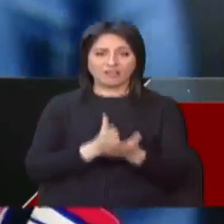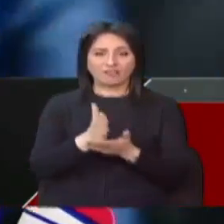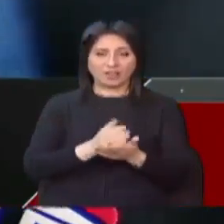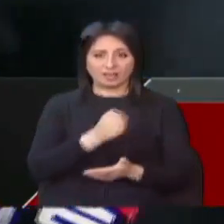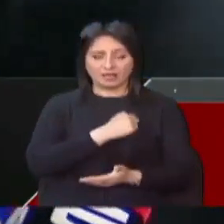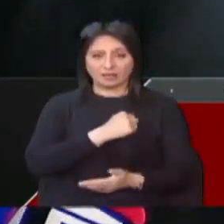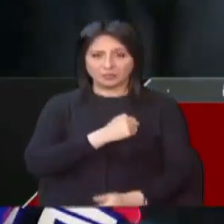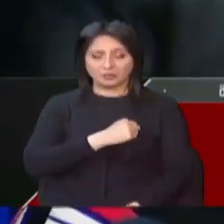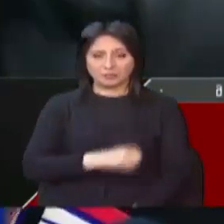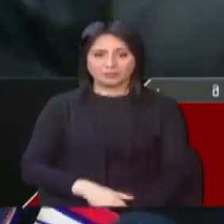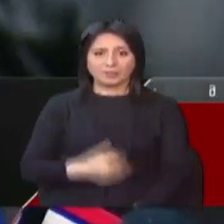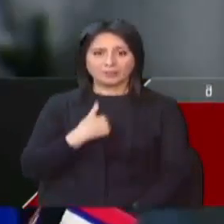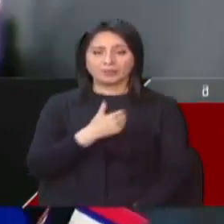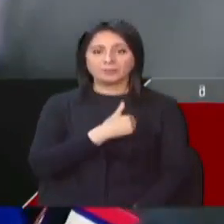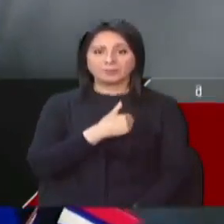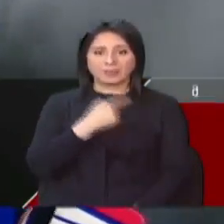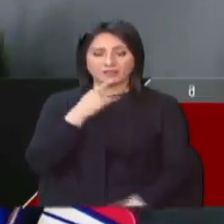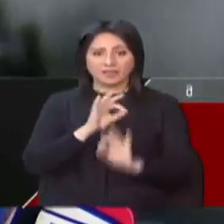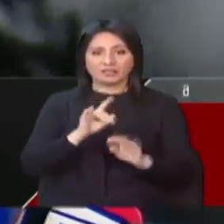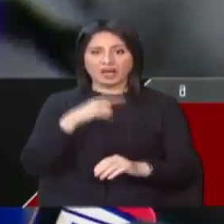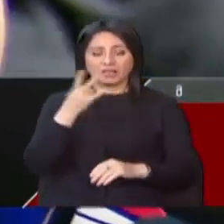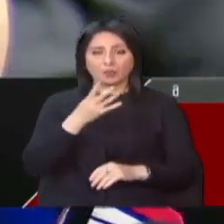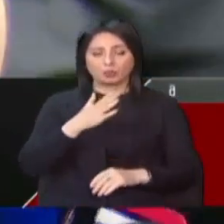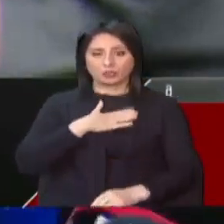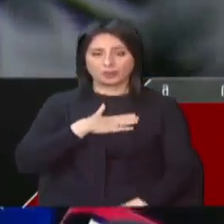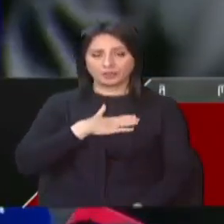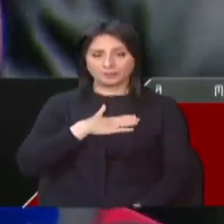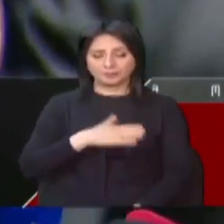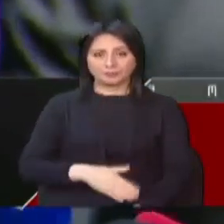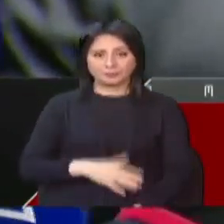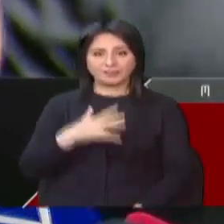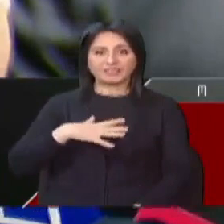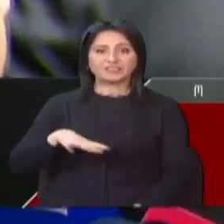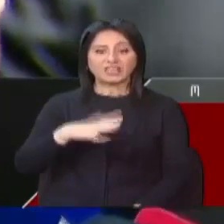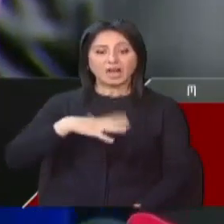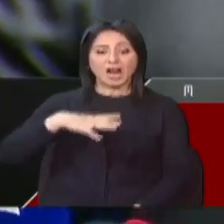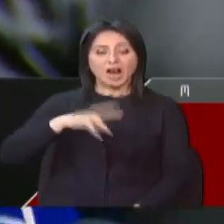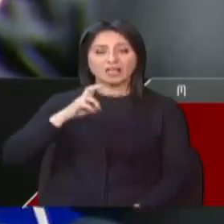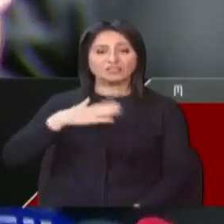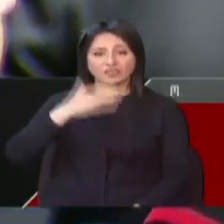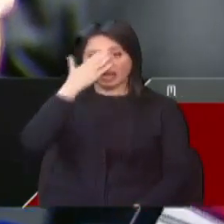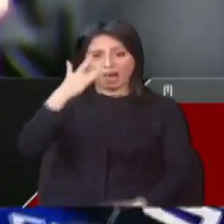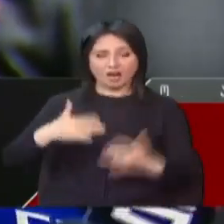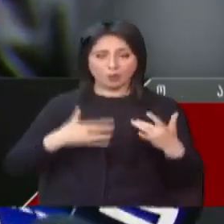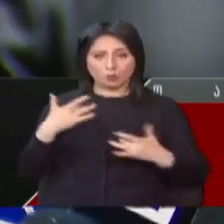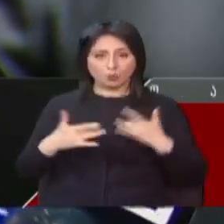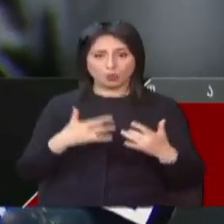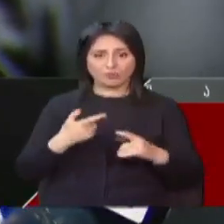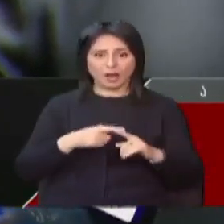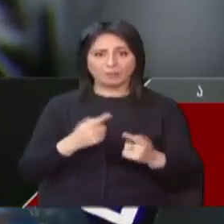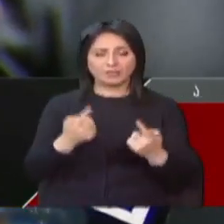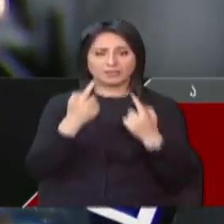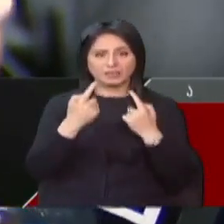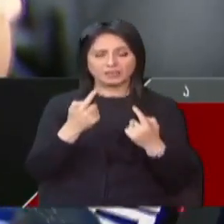ვეტერანებს. მე მინდა აღვნიშნო, რომ რა თქმა უნდა ჩვენი ქვეყნის და ჩვენი ქართველები, ჩვენი ხალხის როლი აი ამ